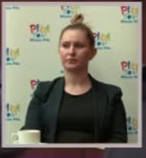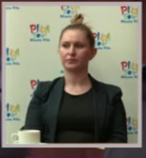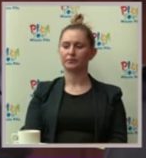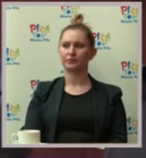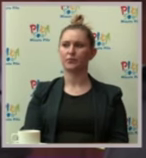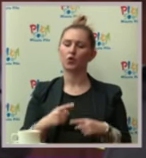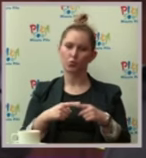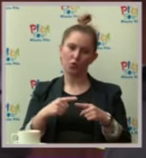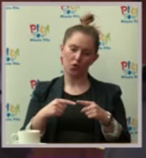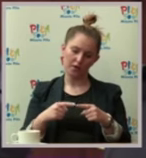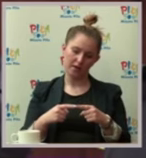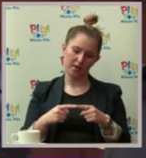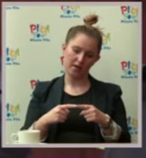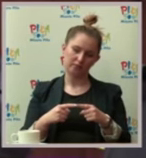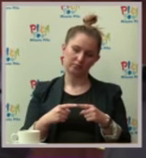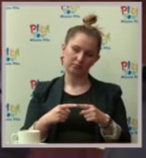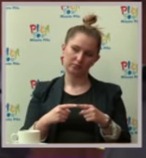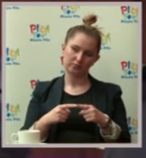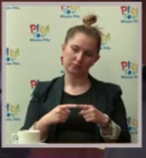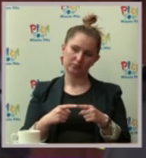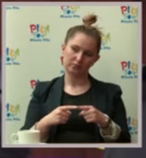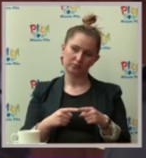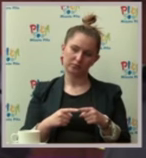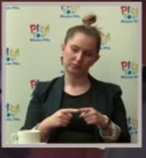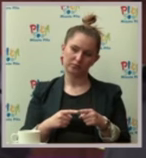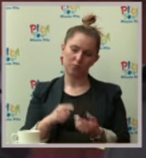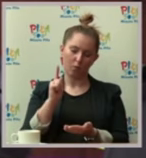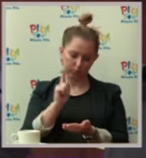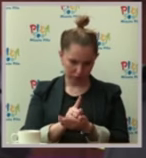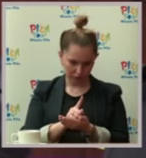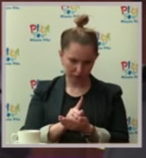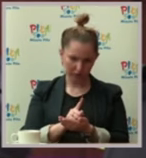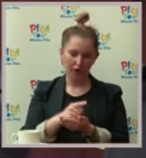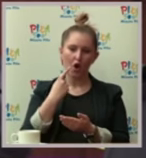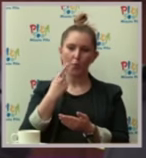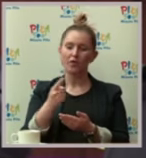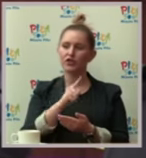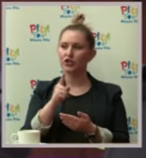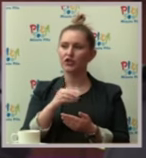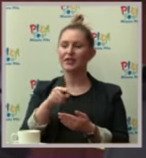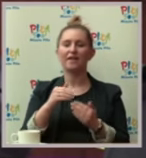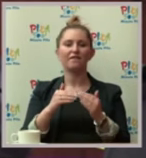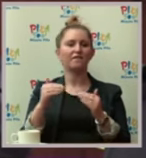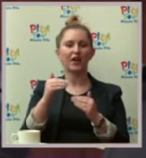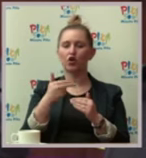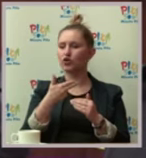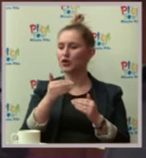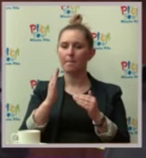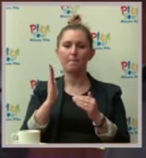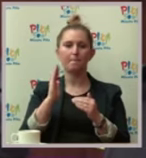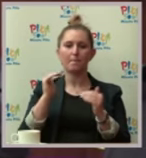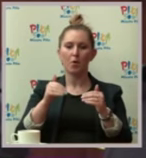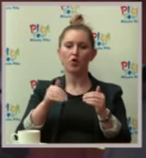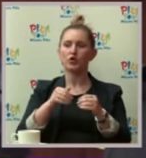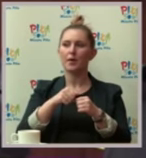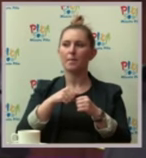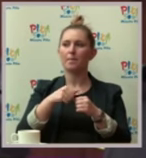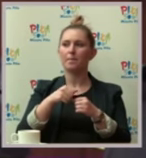członkowie komisji doszli do wniosku, że nie powinna ta wielkość przekraczać więcej